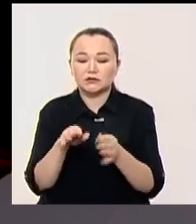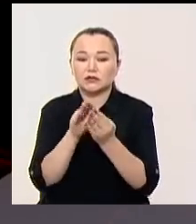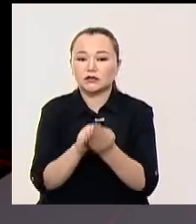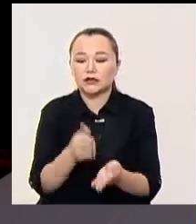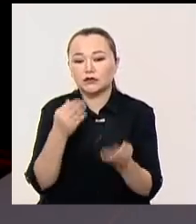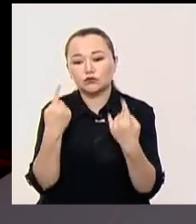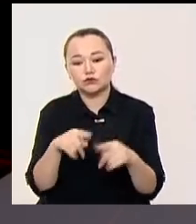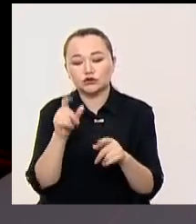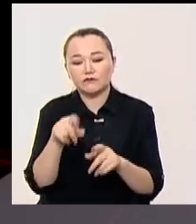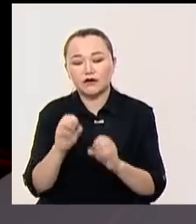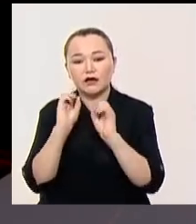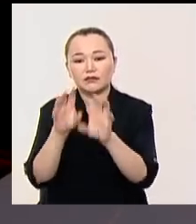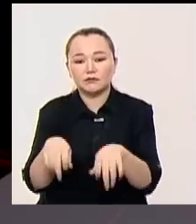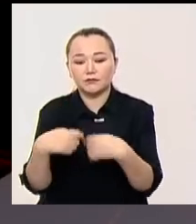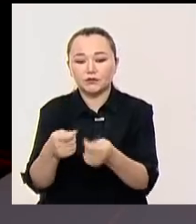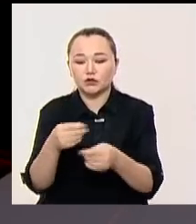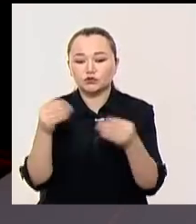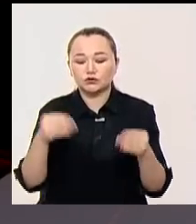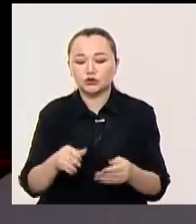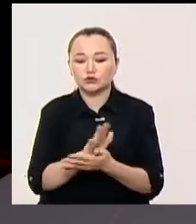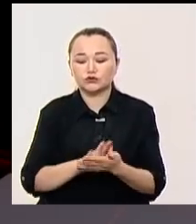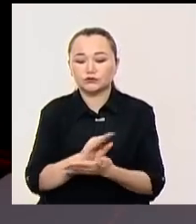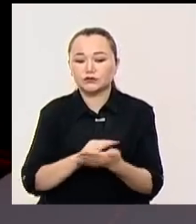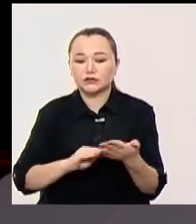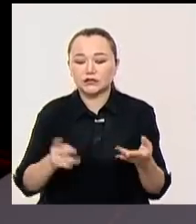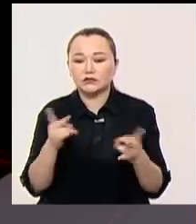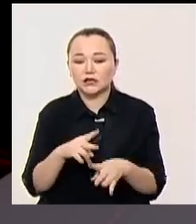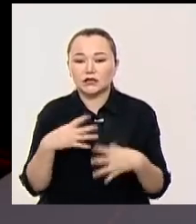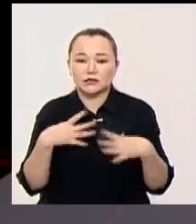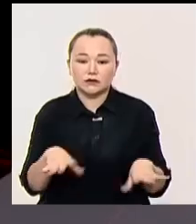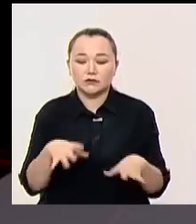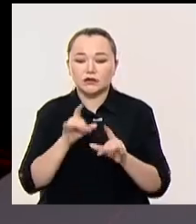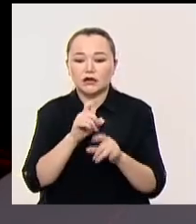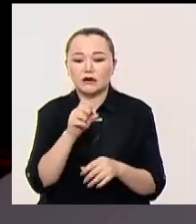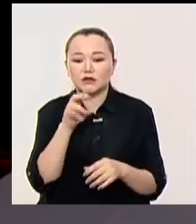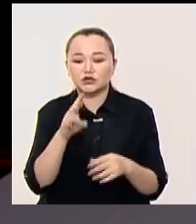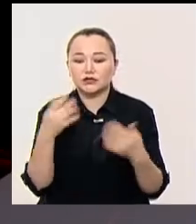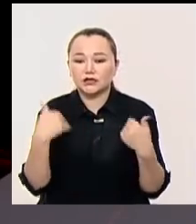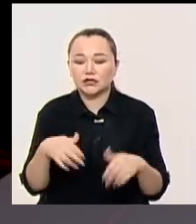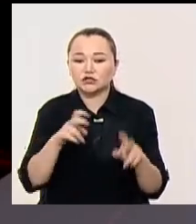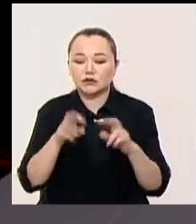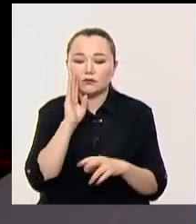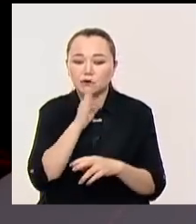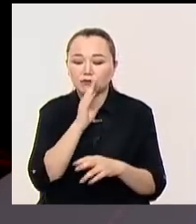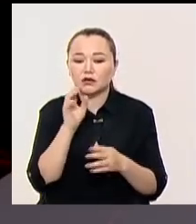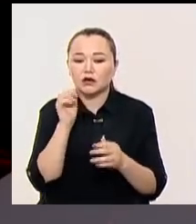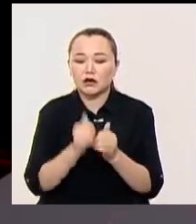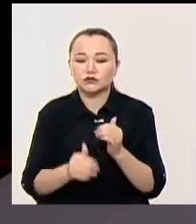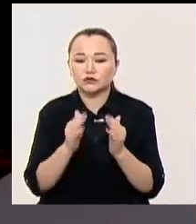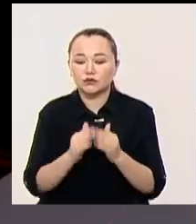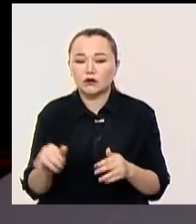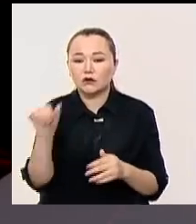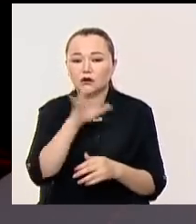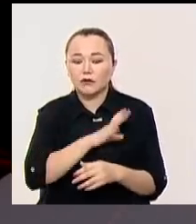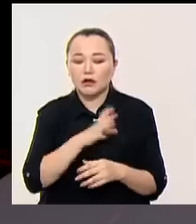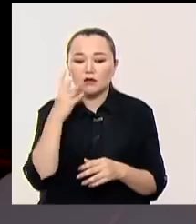басқа адамдарға беру туралы журналдарда да ешқандай жазба қалдырылмаған дейді. Арманжанның денесін іздеген ананың қақпаған есік жоқ. Алматы